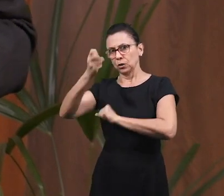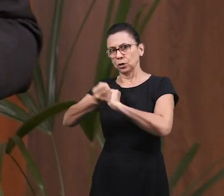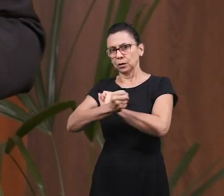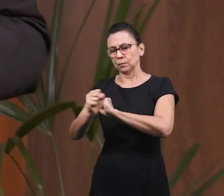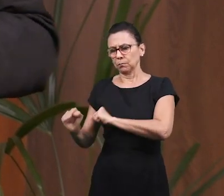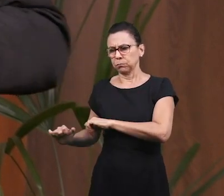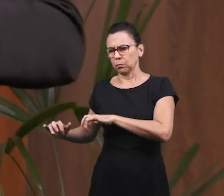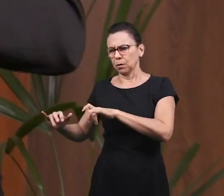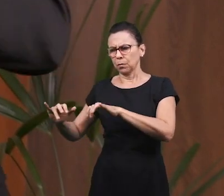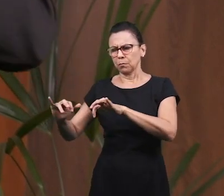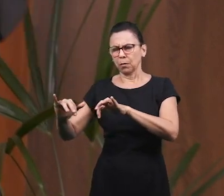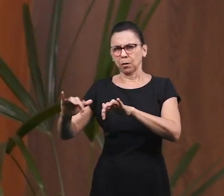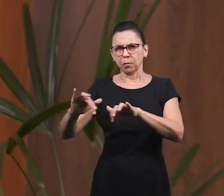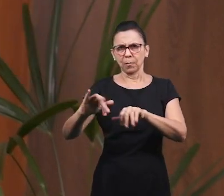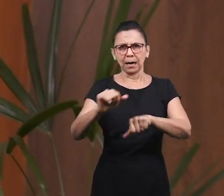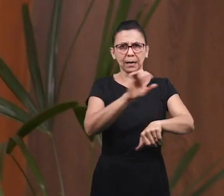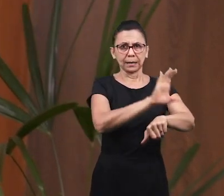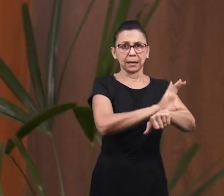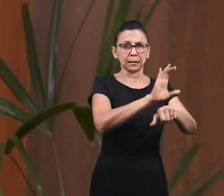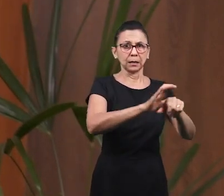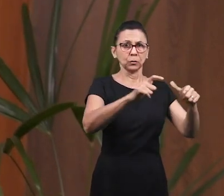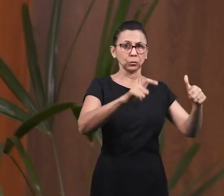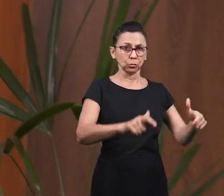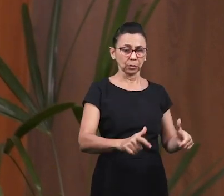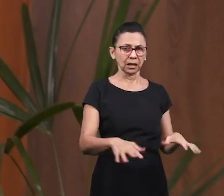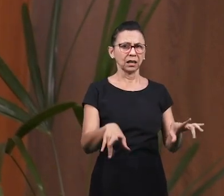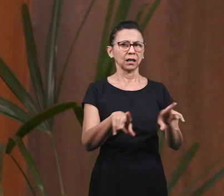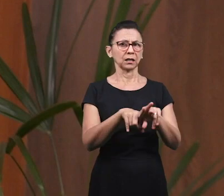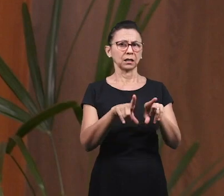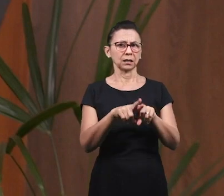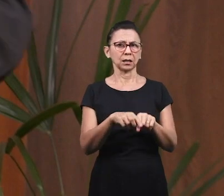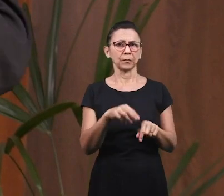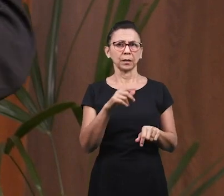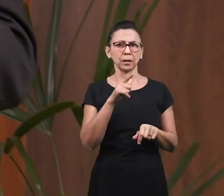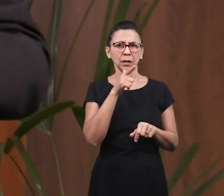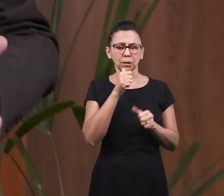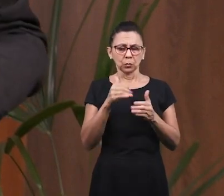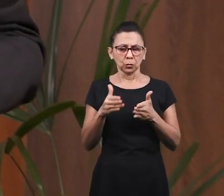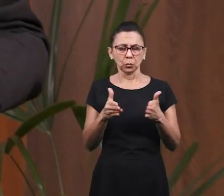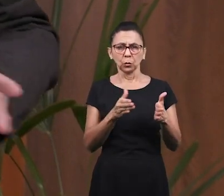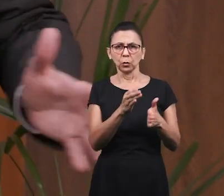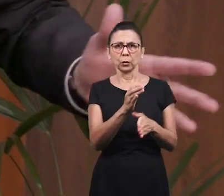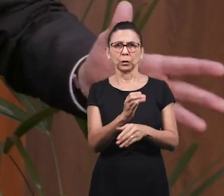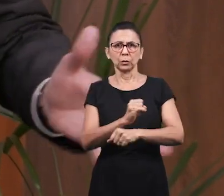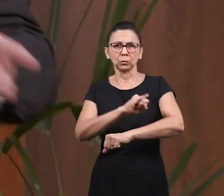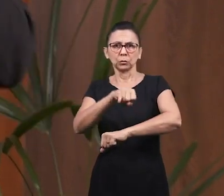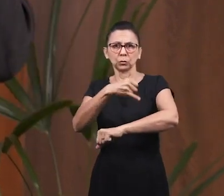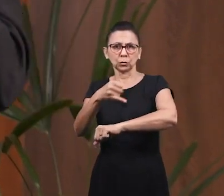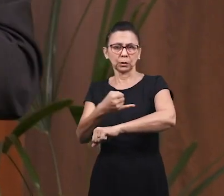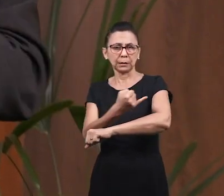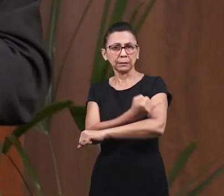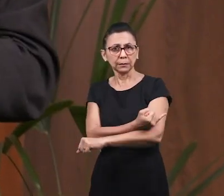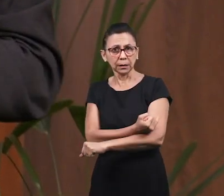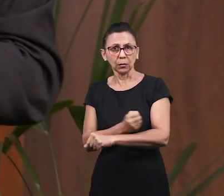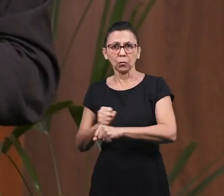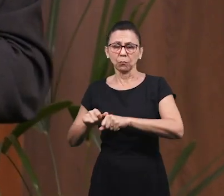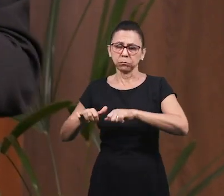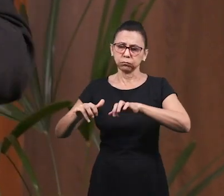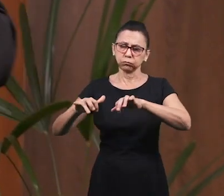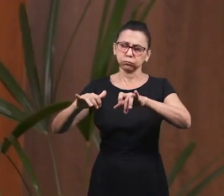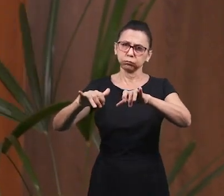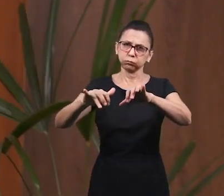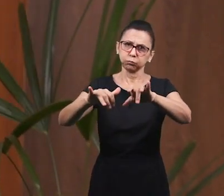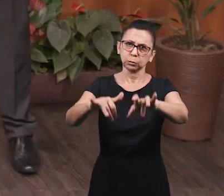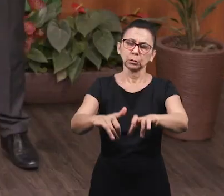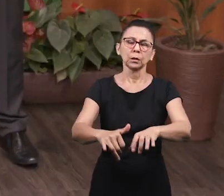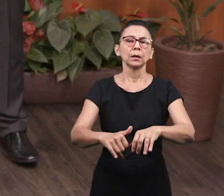terre promise du Canaan et après le passage du fleuve Jourdain, par le fleuve Jourdain, jusqu'à la construction